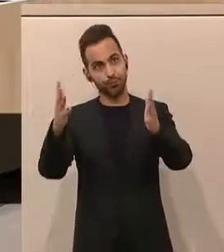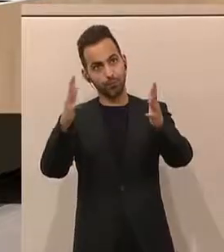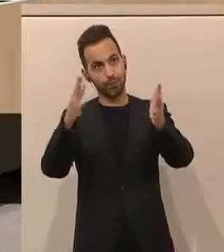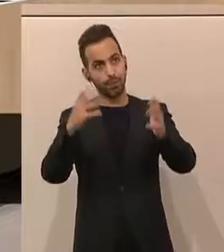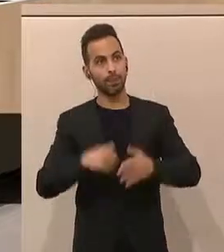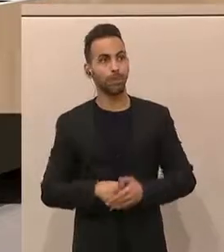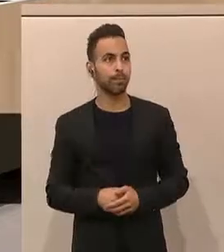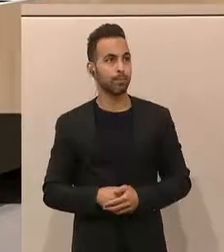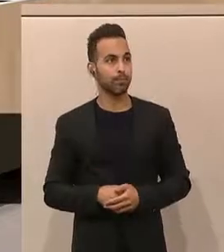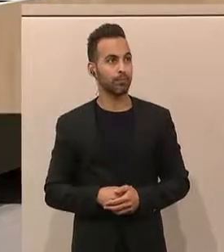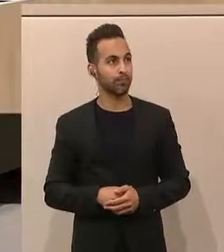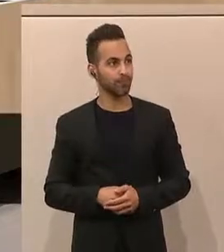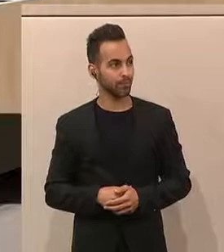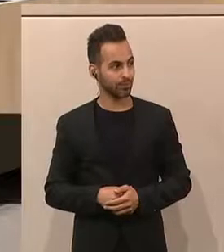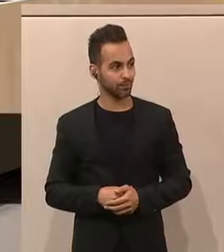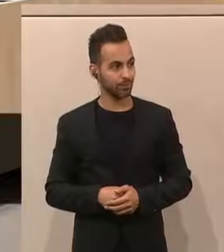lebt auch.